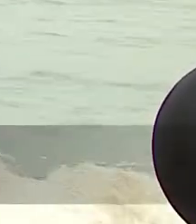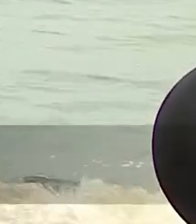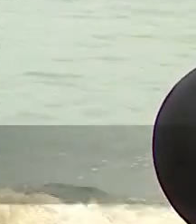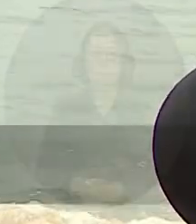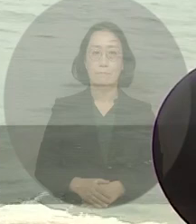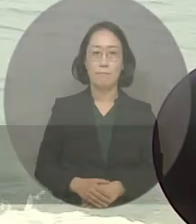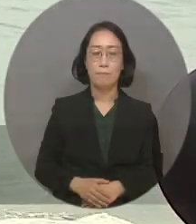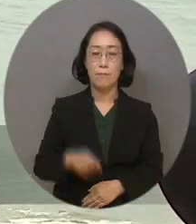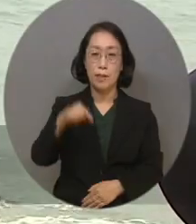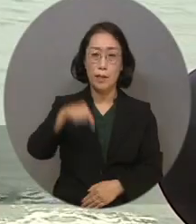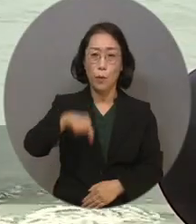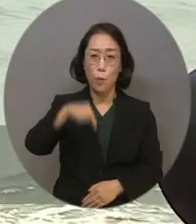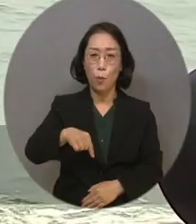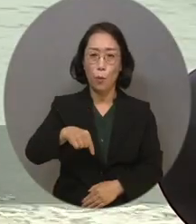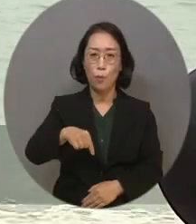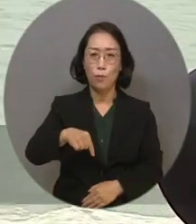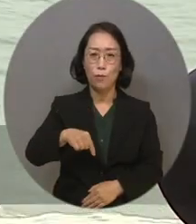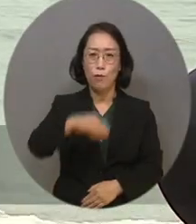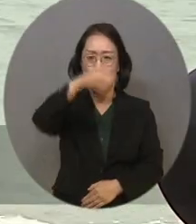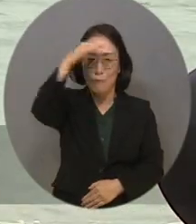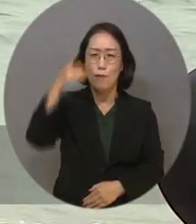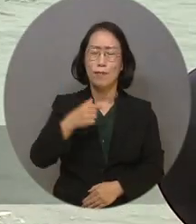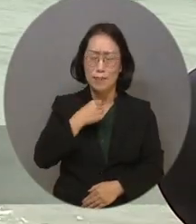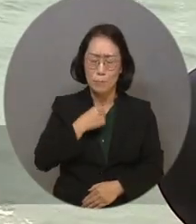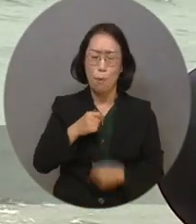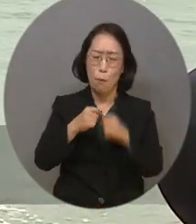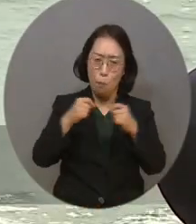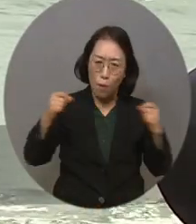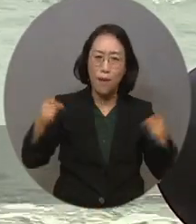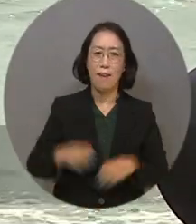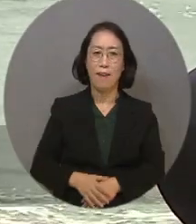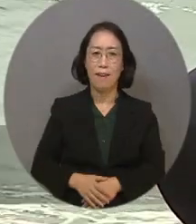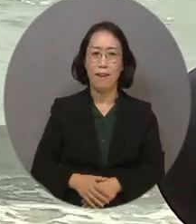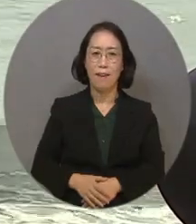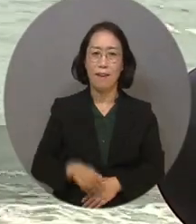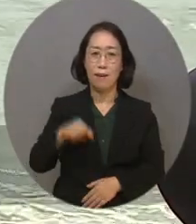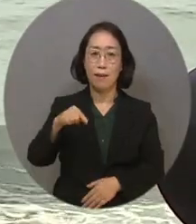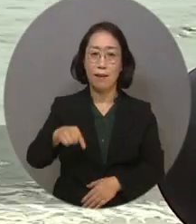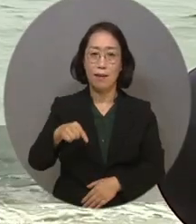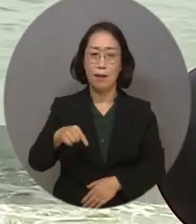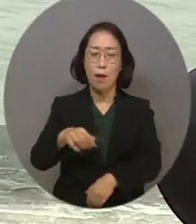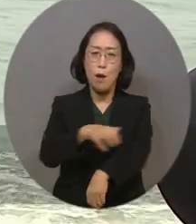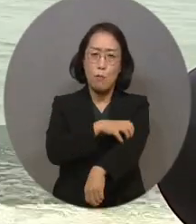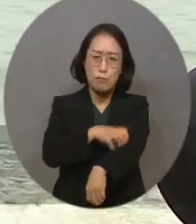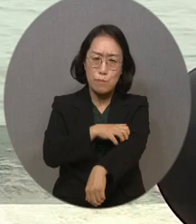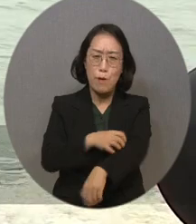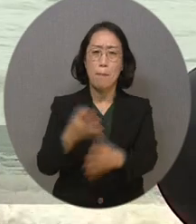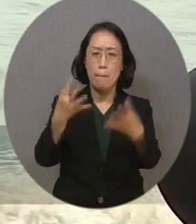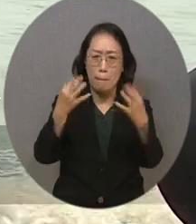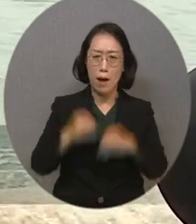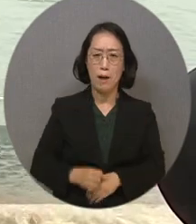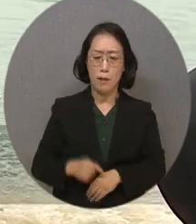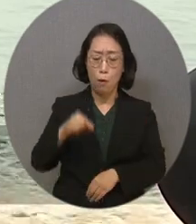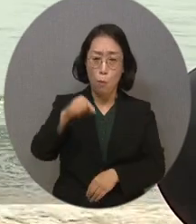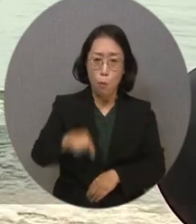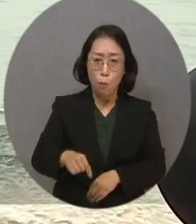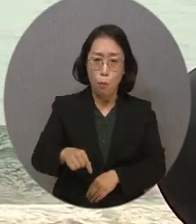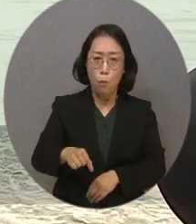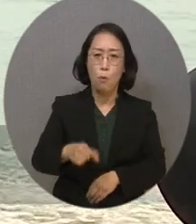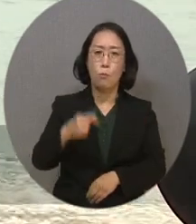너무 이 자리 가 오고 싶었는데 정말 이런 장애물이 너무 많아서 올 수가